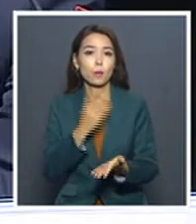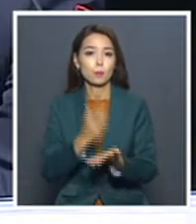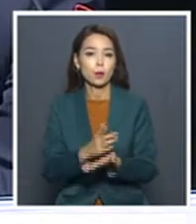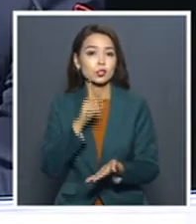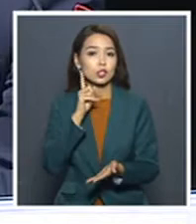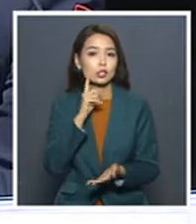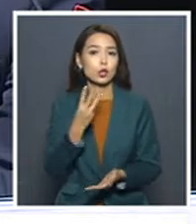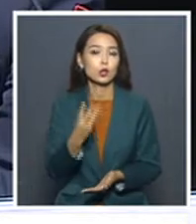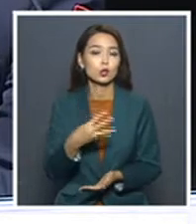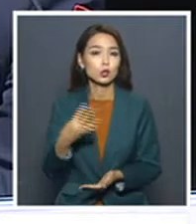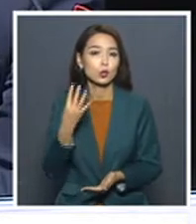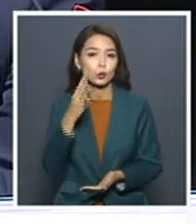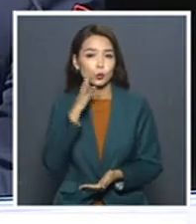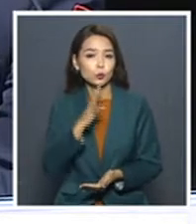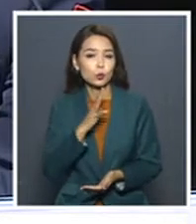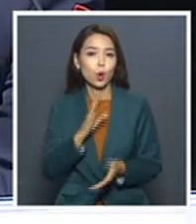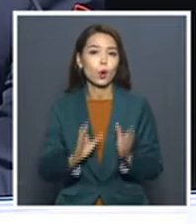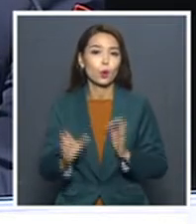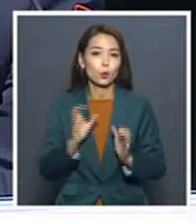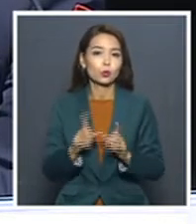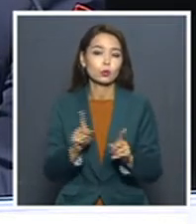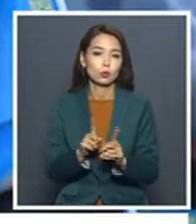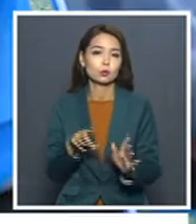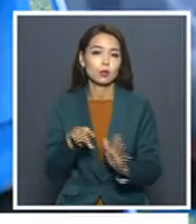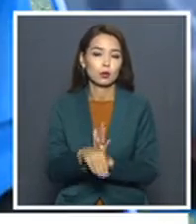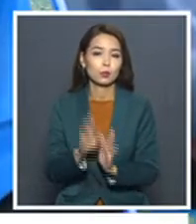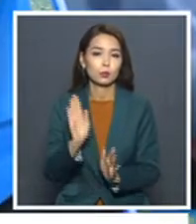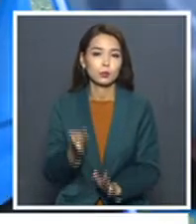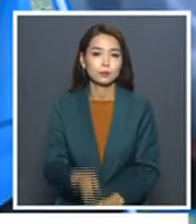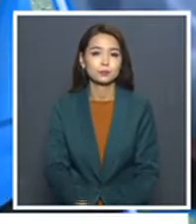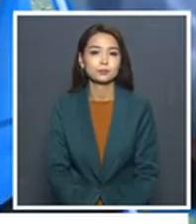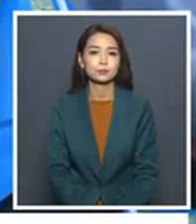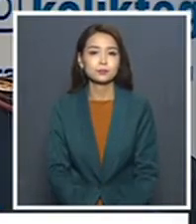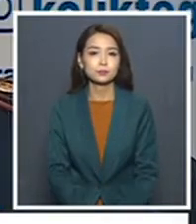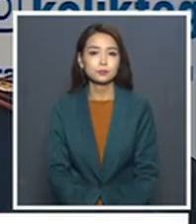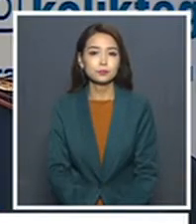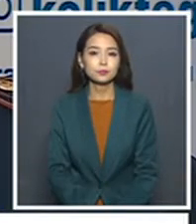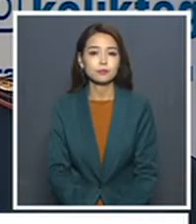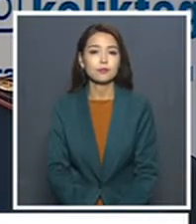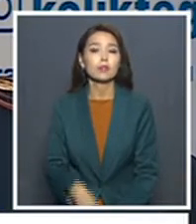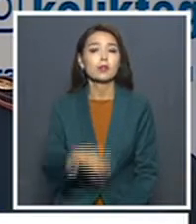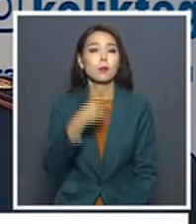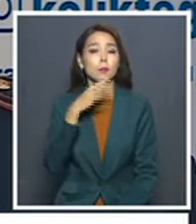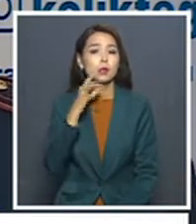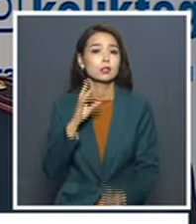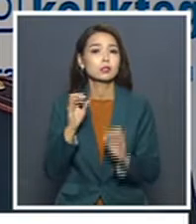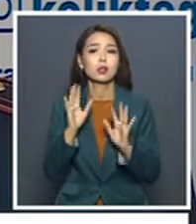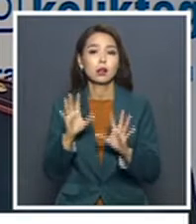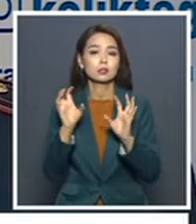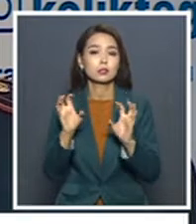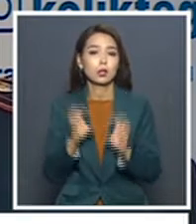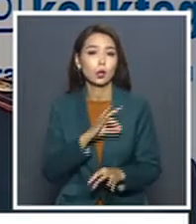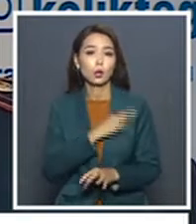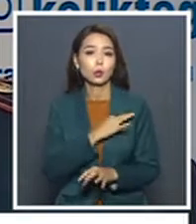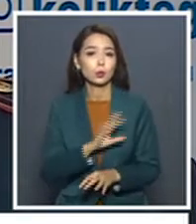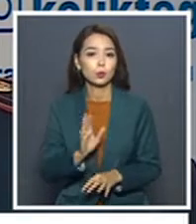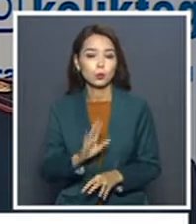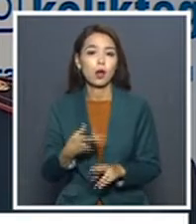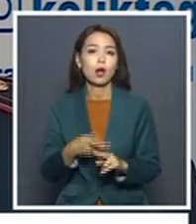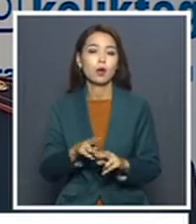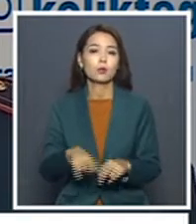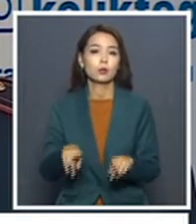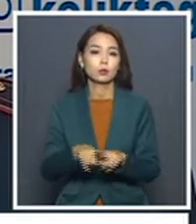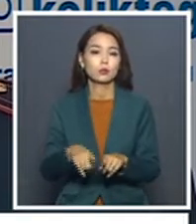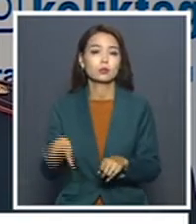айлық курстардан өткізіп, қатарына қосуды жоспарлап отыр. Полиция тек қана заңгер емес. Полицияда қазір